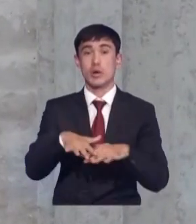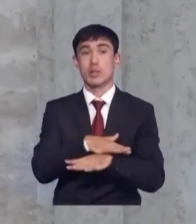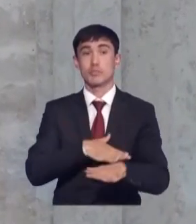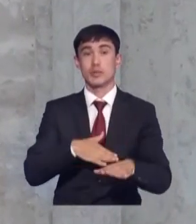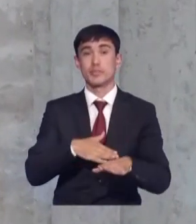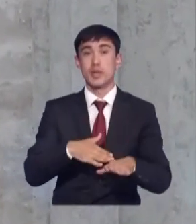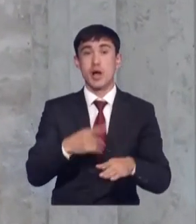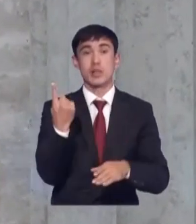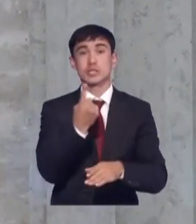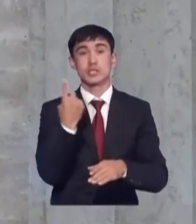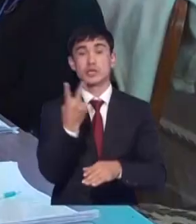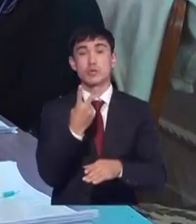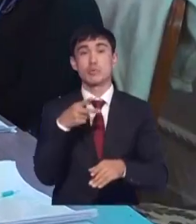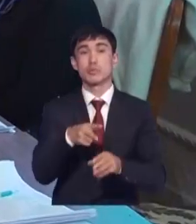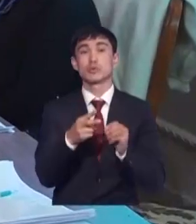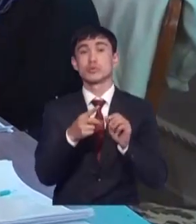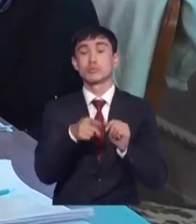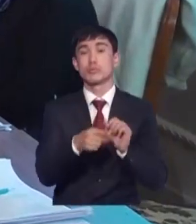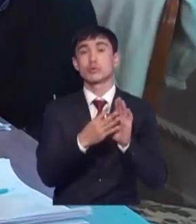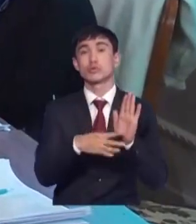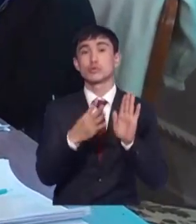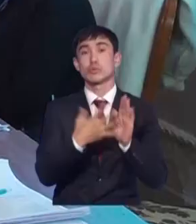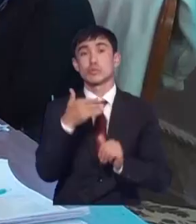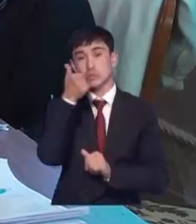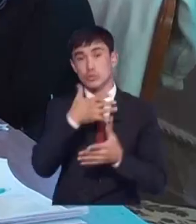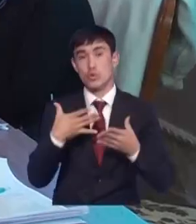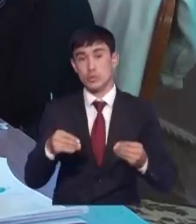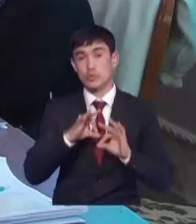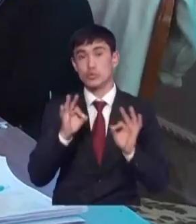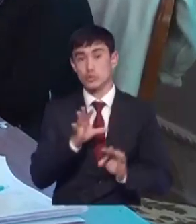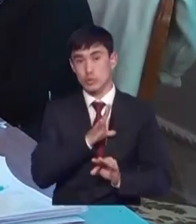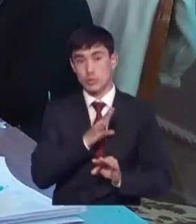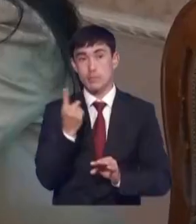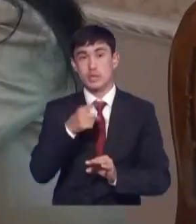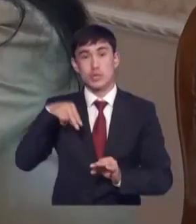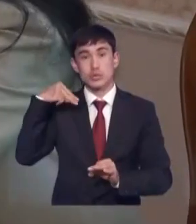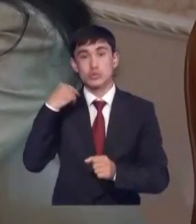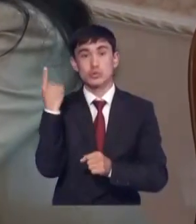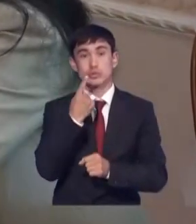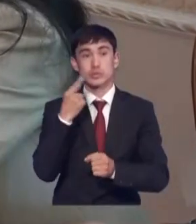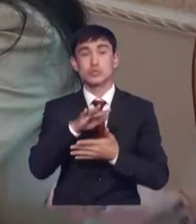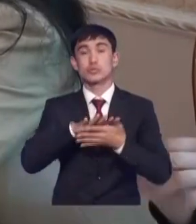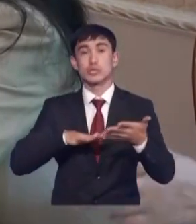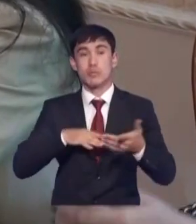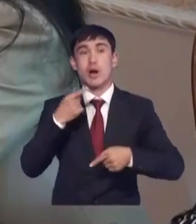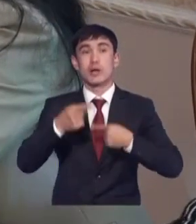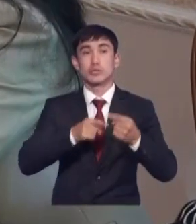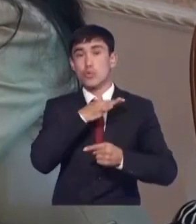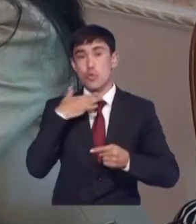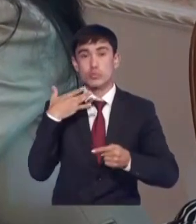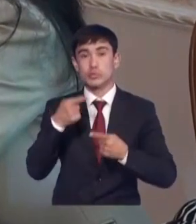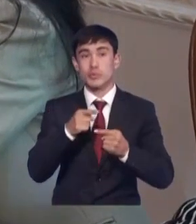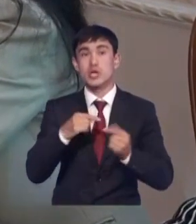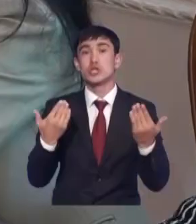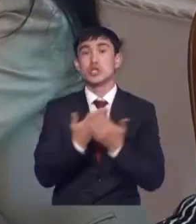санасу алғашқы екеуі 1995-тің көктемі мен күзінде өтті. Бірінде тұңғыш президент өкілеттігін ұзарттық, артынша көп ұзатпай